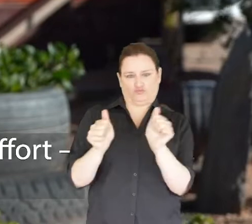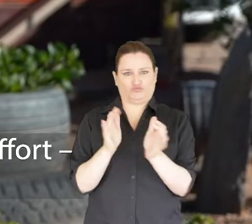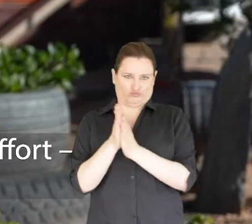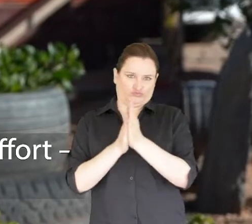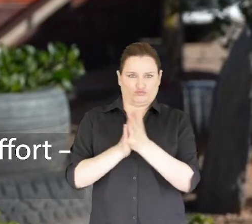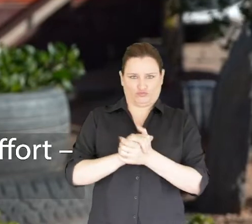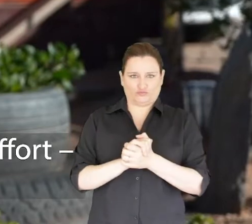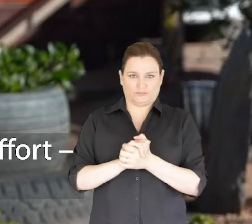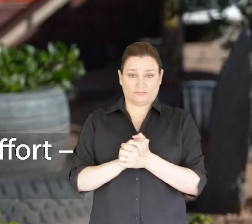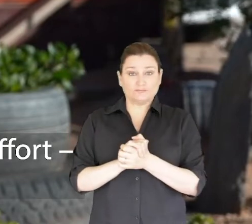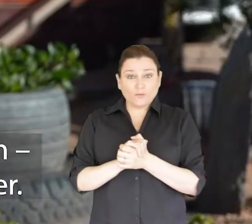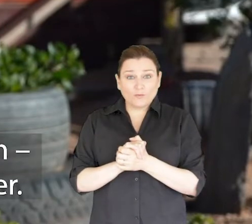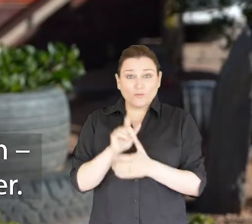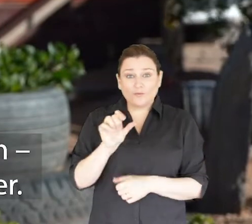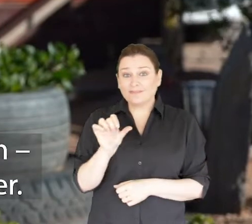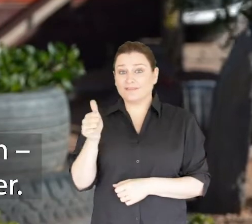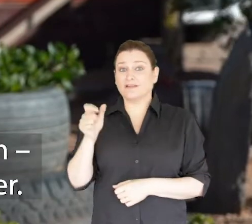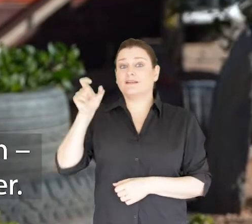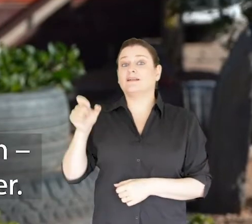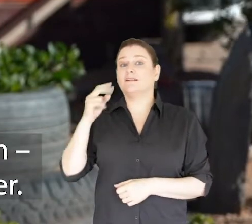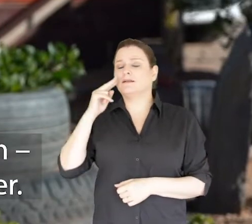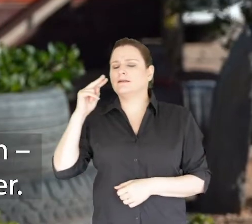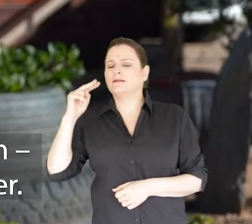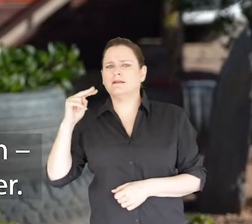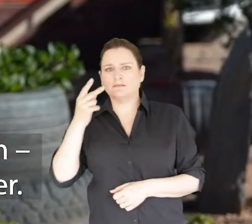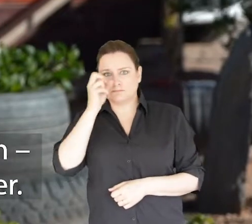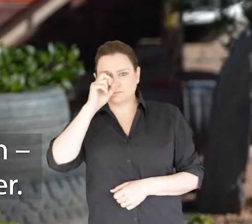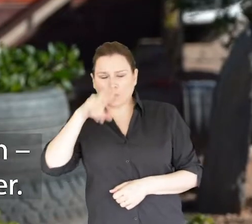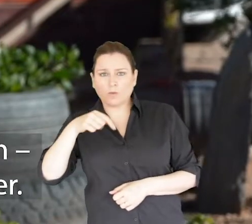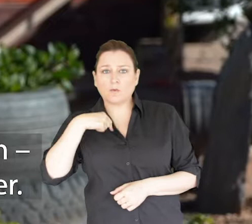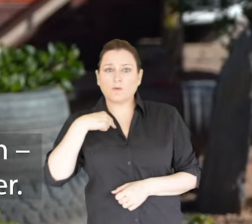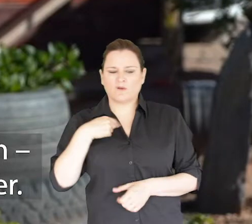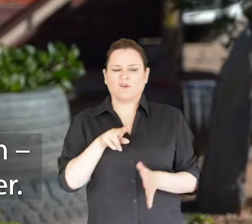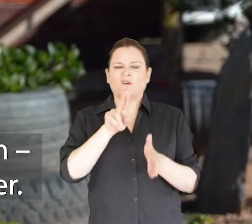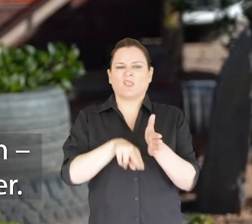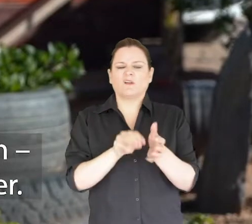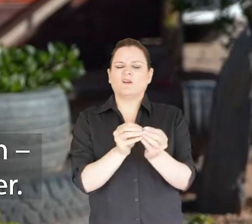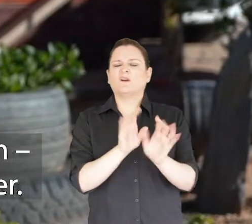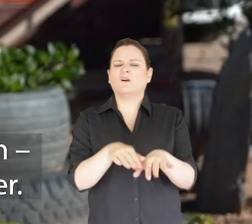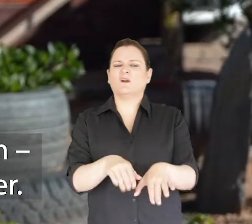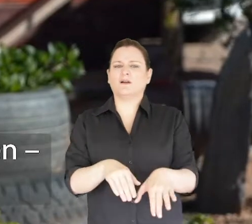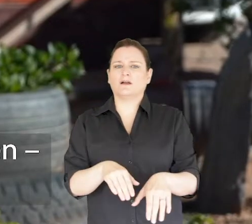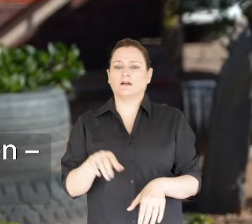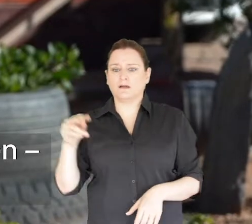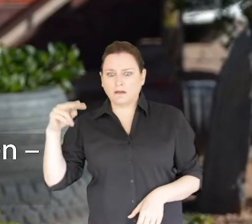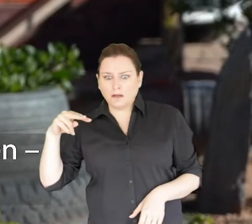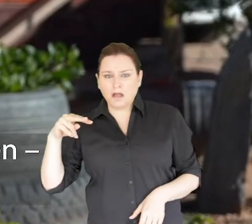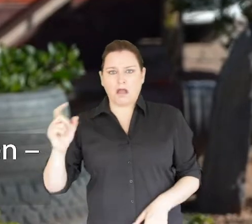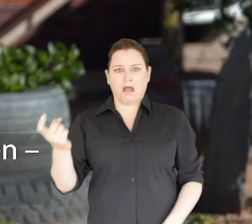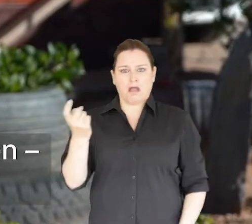derde lam dood. Ouma is mooi doopgehou. Oh, en vir ouma gaan hulle vertel. Ouma, weet